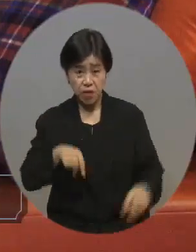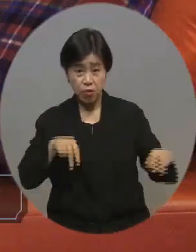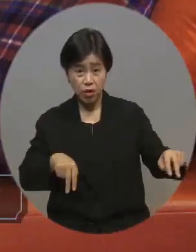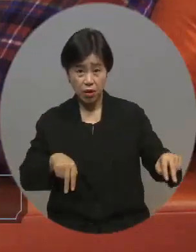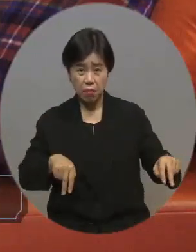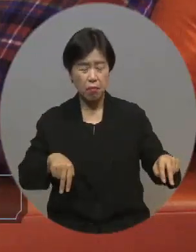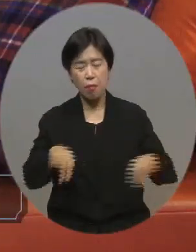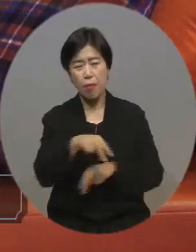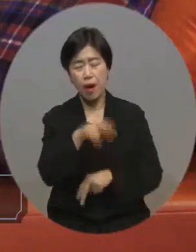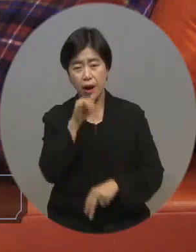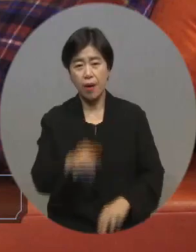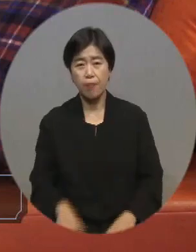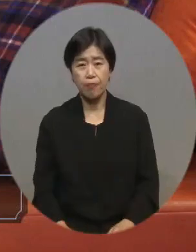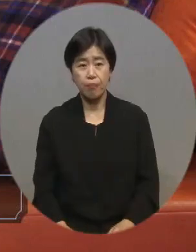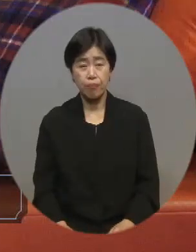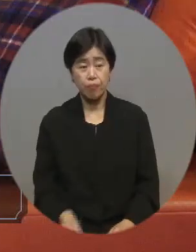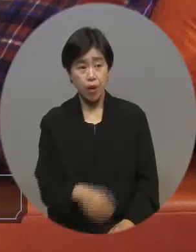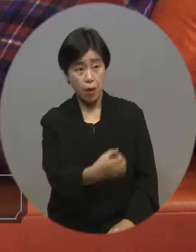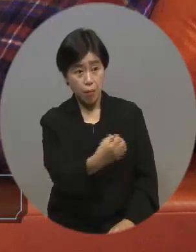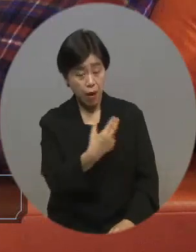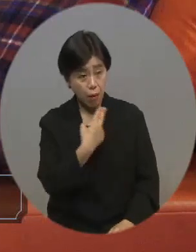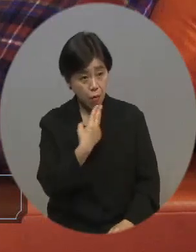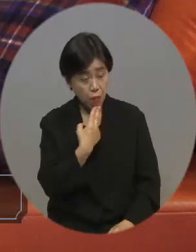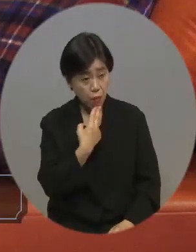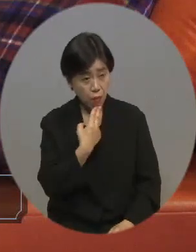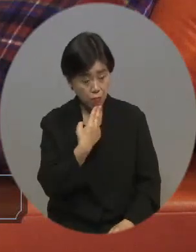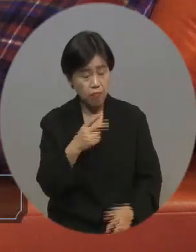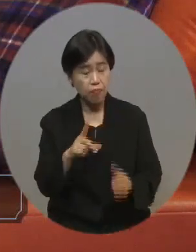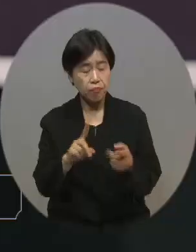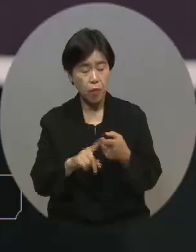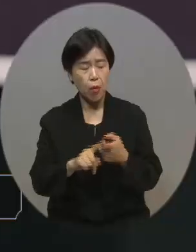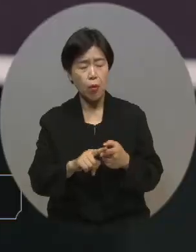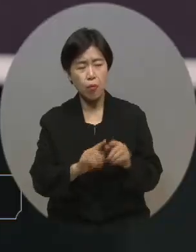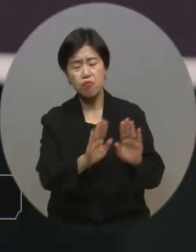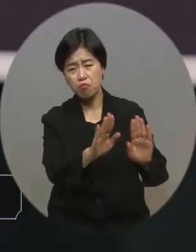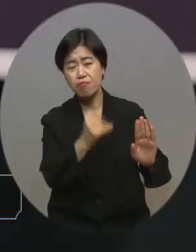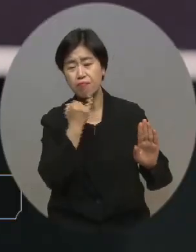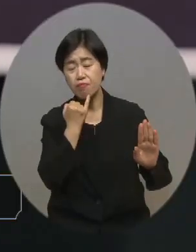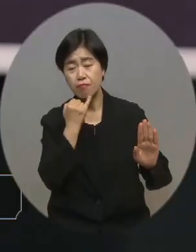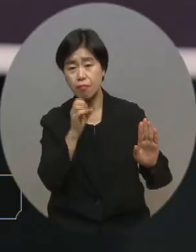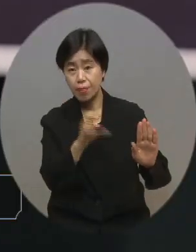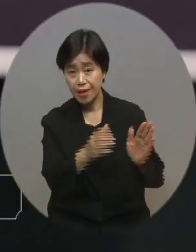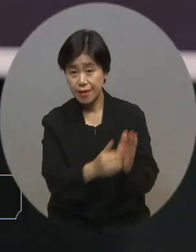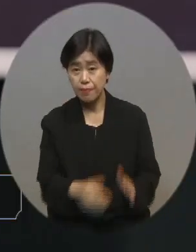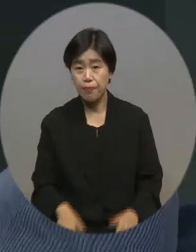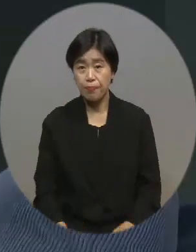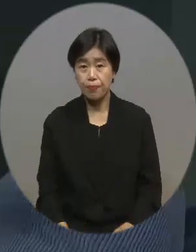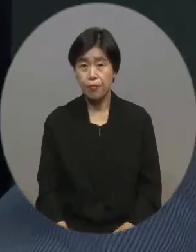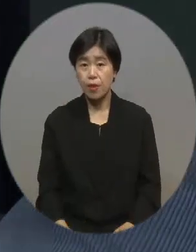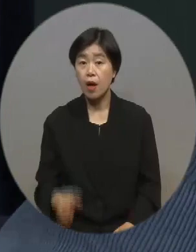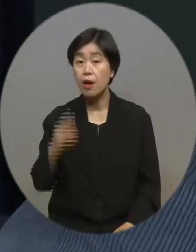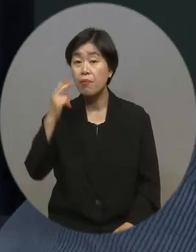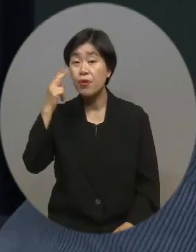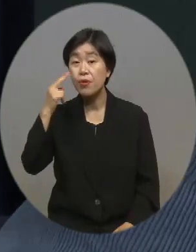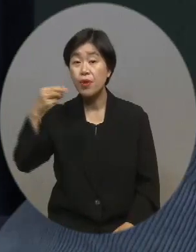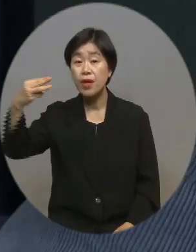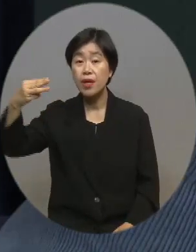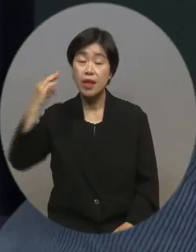되니까 오히려 북쪽에서 지금 더 쩔쩔매는 것이죠. 난 트럼프가 마음에 드는 이유가 야,